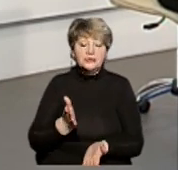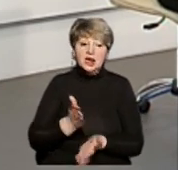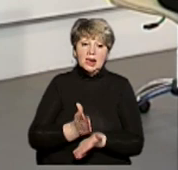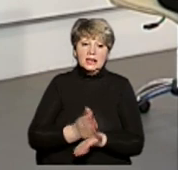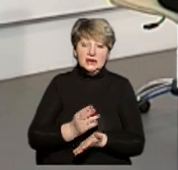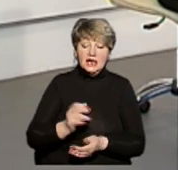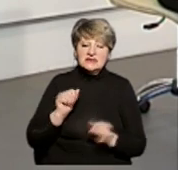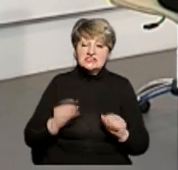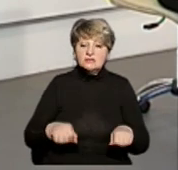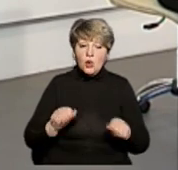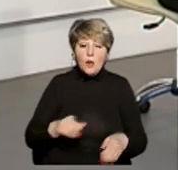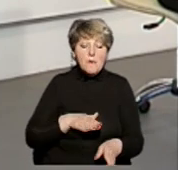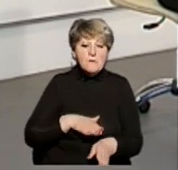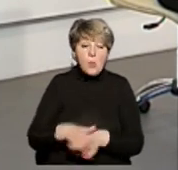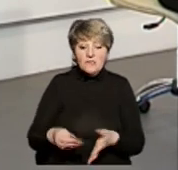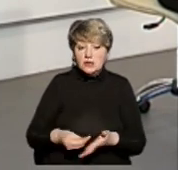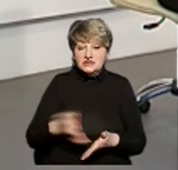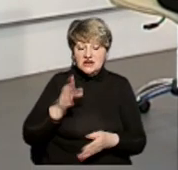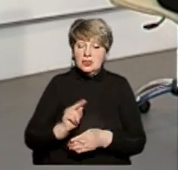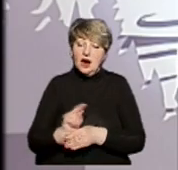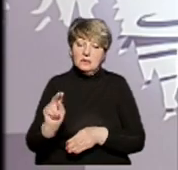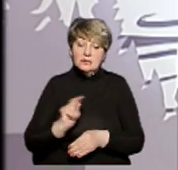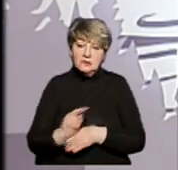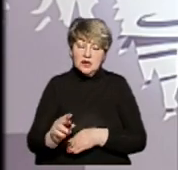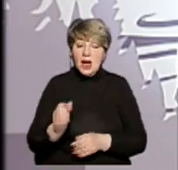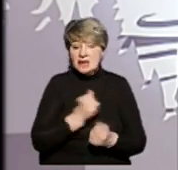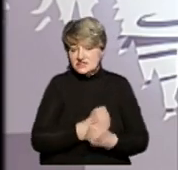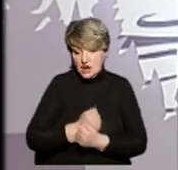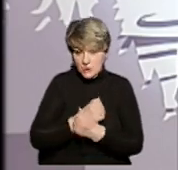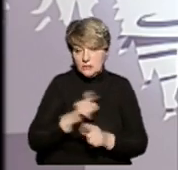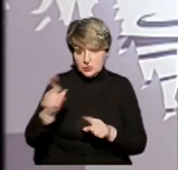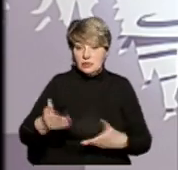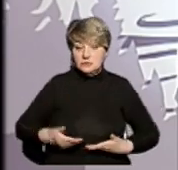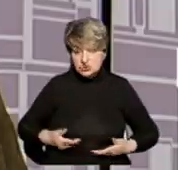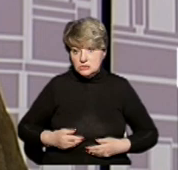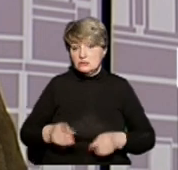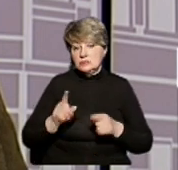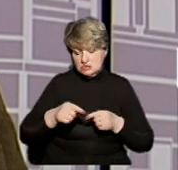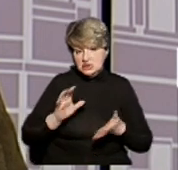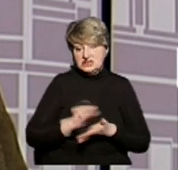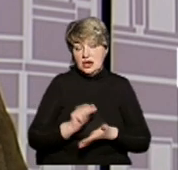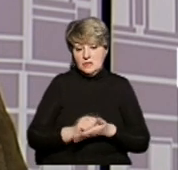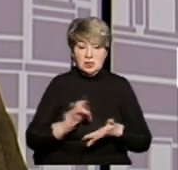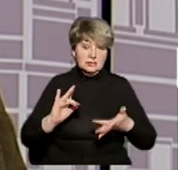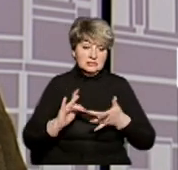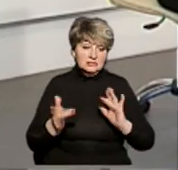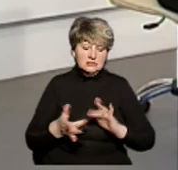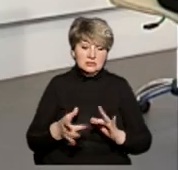можливість дистанційної, повноцінної освіти. Тобто просто звідти з санаторію діти так само відвідують онлайн-уроки, так?